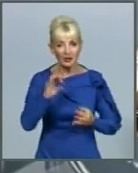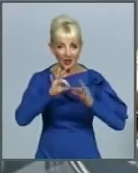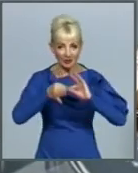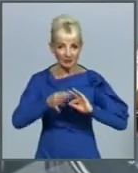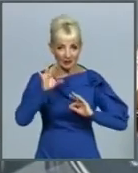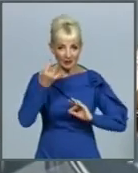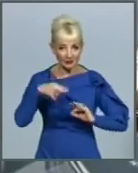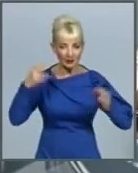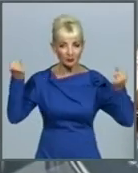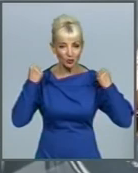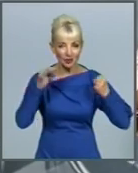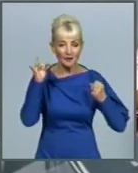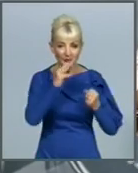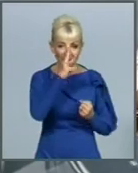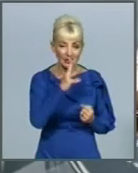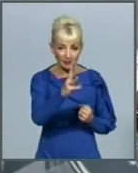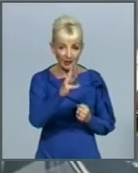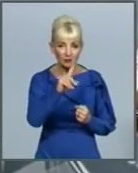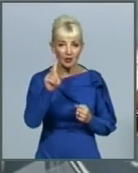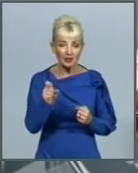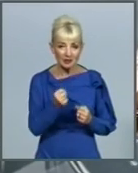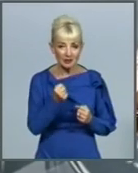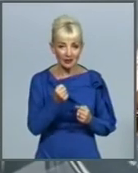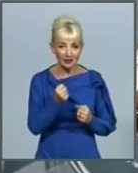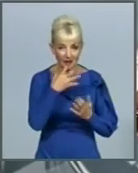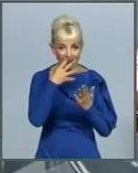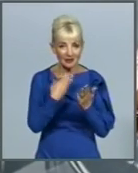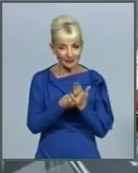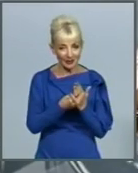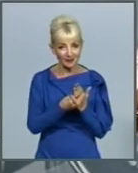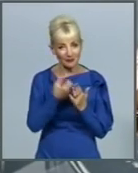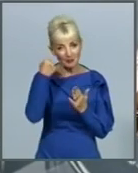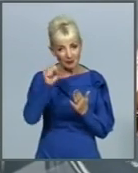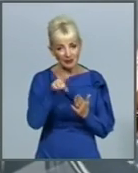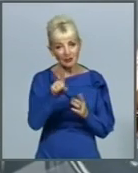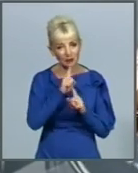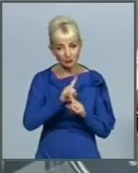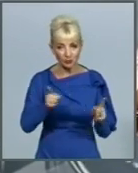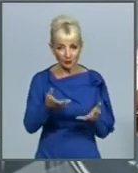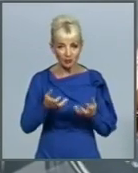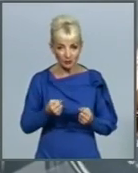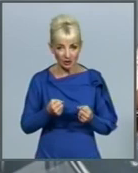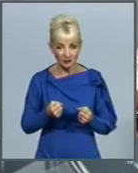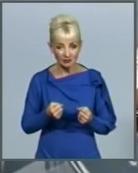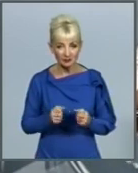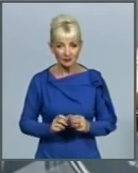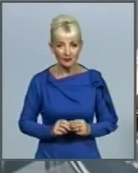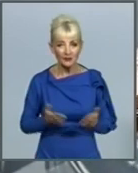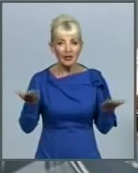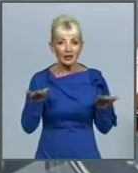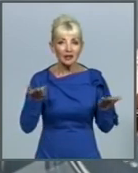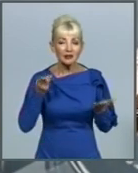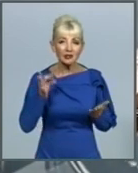вид спорта, и зарплату за свои достижения ты не будешь получать. Какие-то